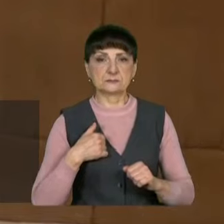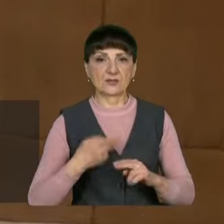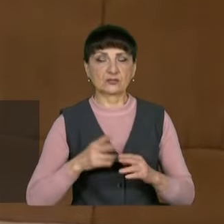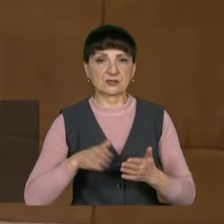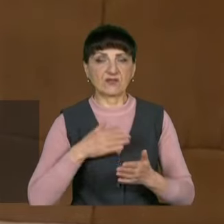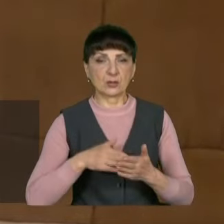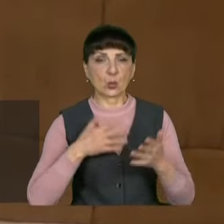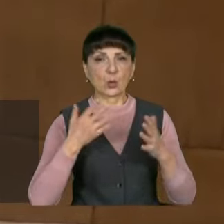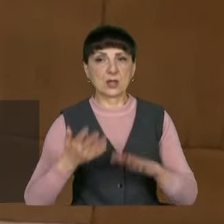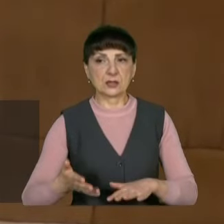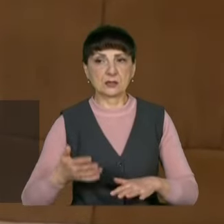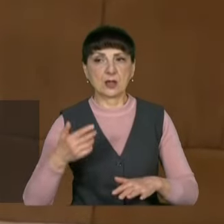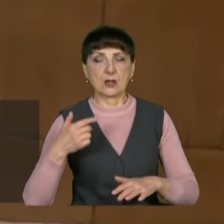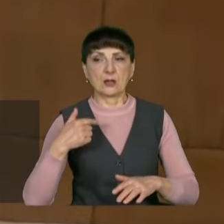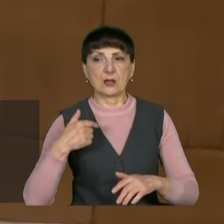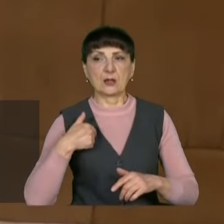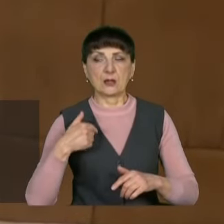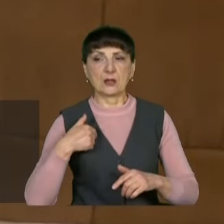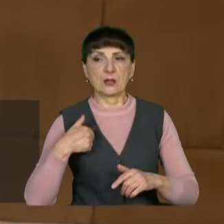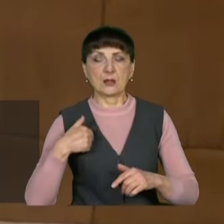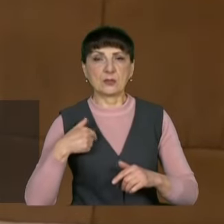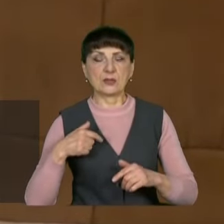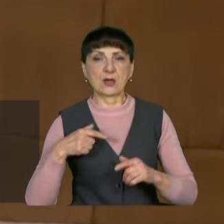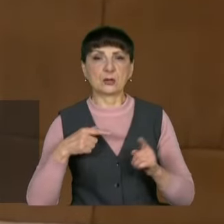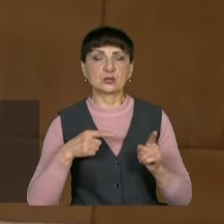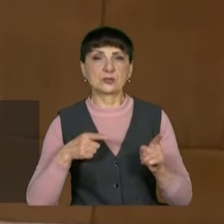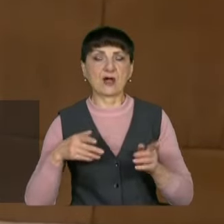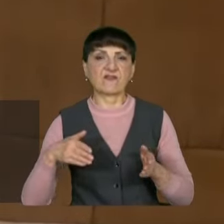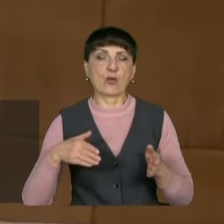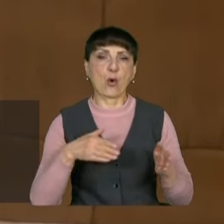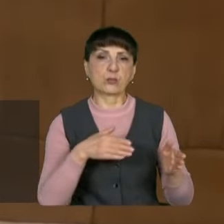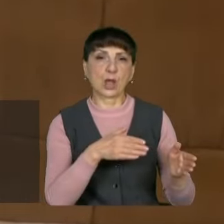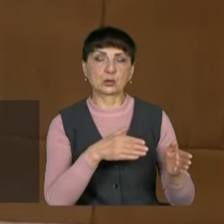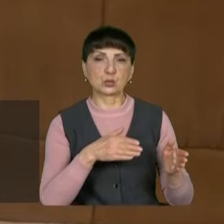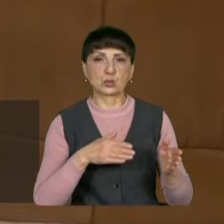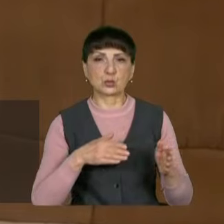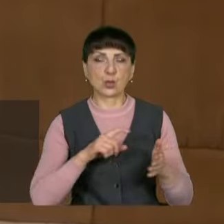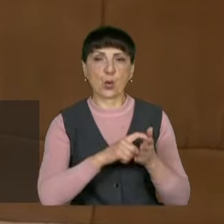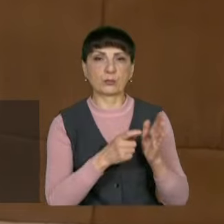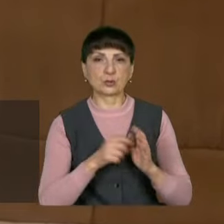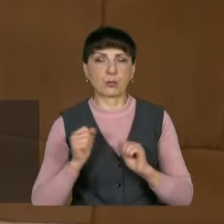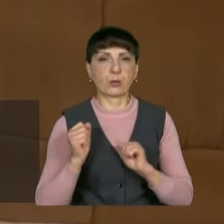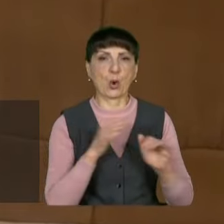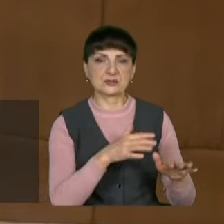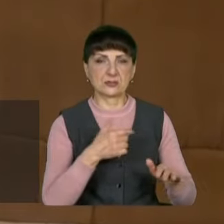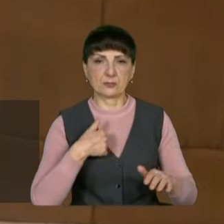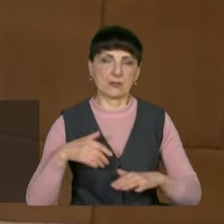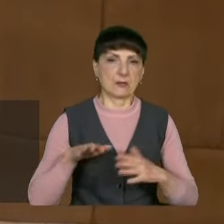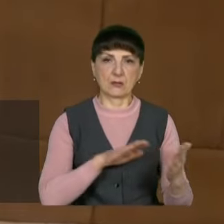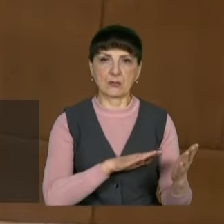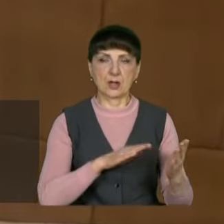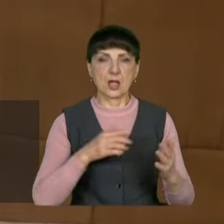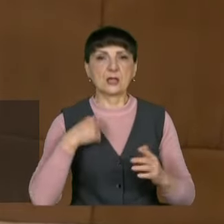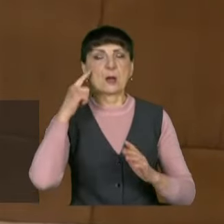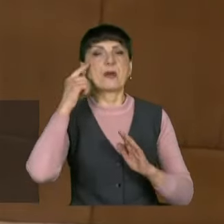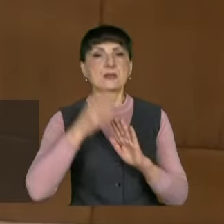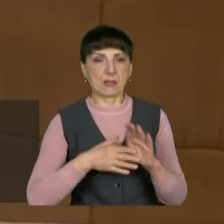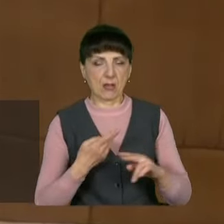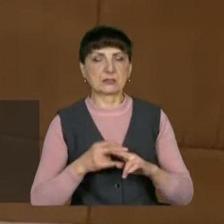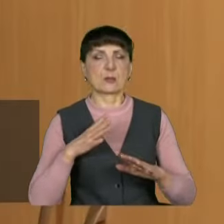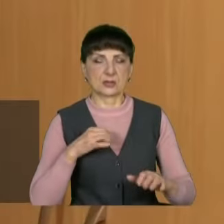веничек уронила, и меня туда, в эту прохожую, эту комнату, это бросило туда меня. И я потом уже поняла, что это